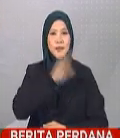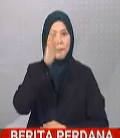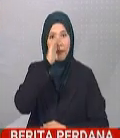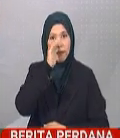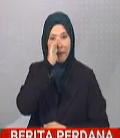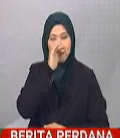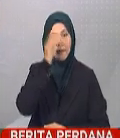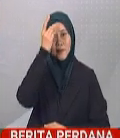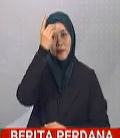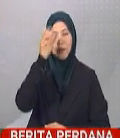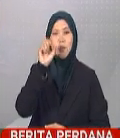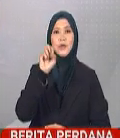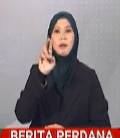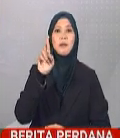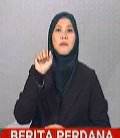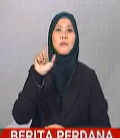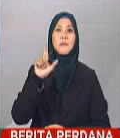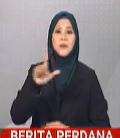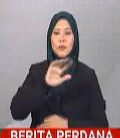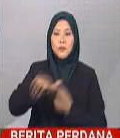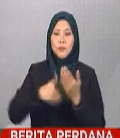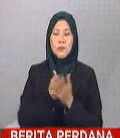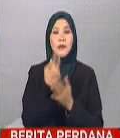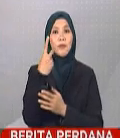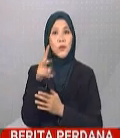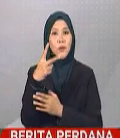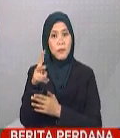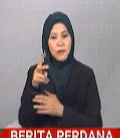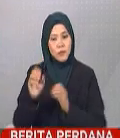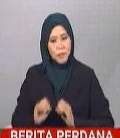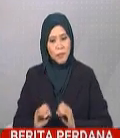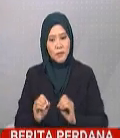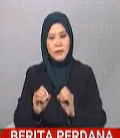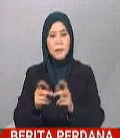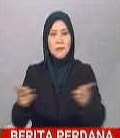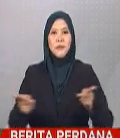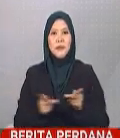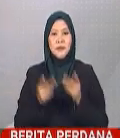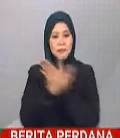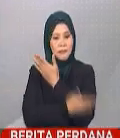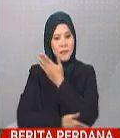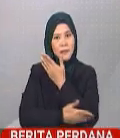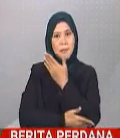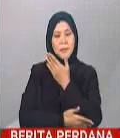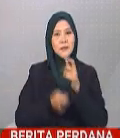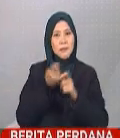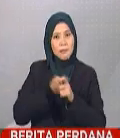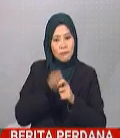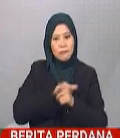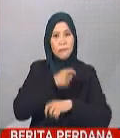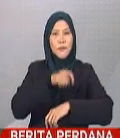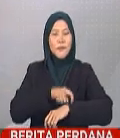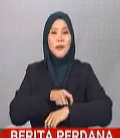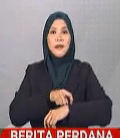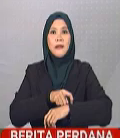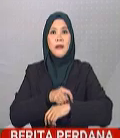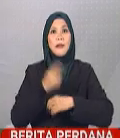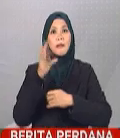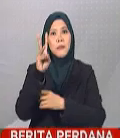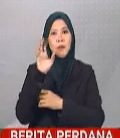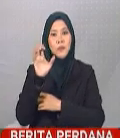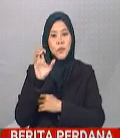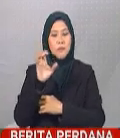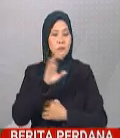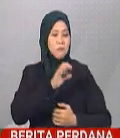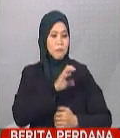Syahrul Lali Mas Duki, keseluruhan 12 operasi dijalankan di seluruh negeri pada setiap masa. Lebih 600 anggota polis